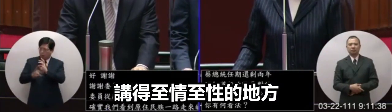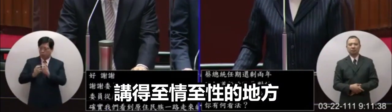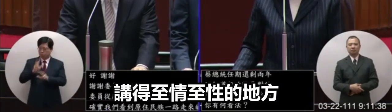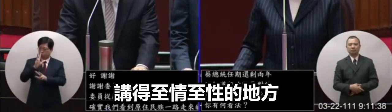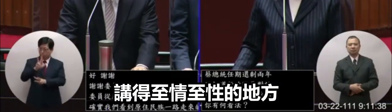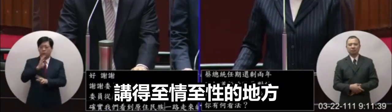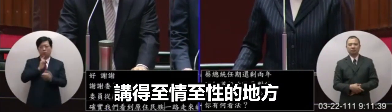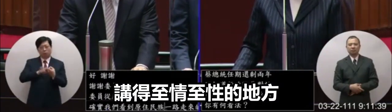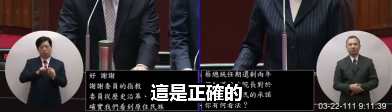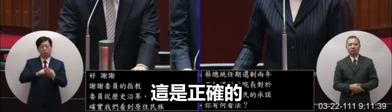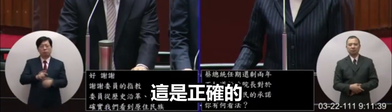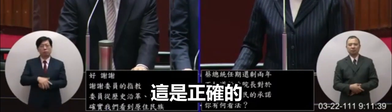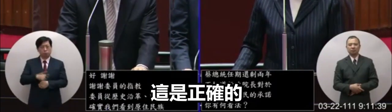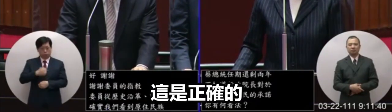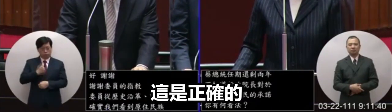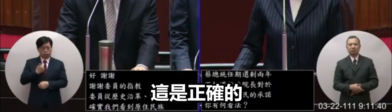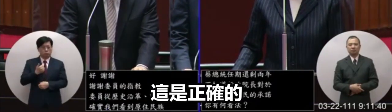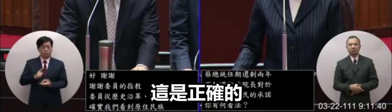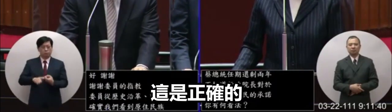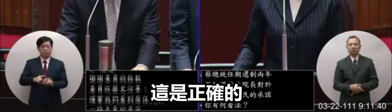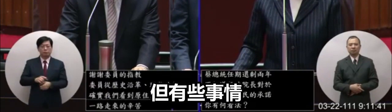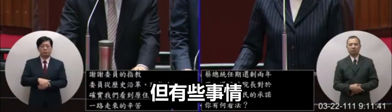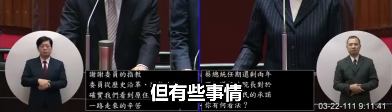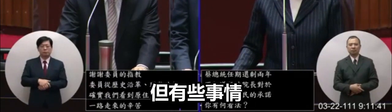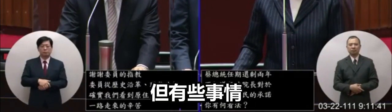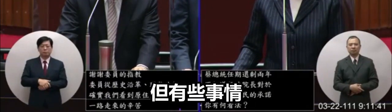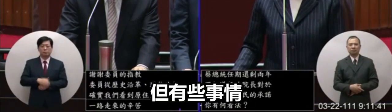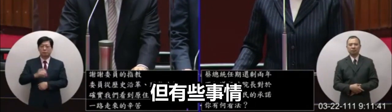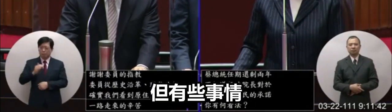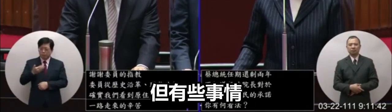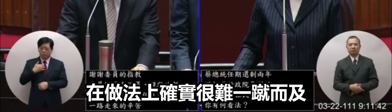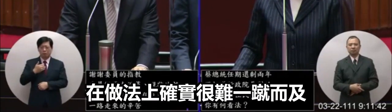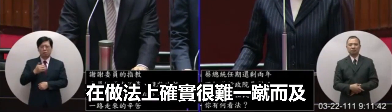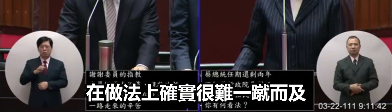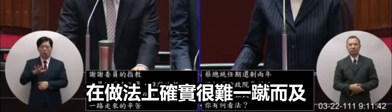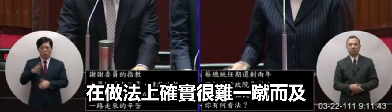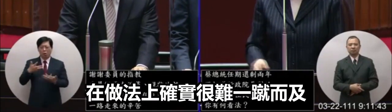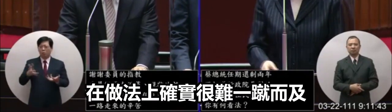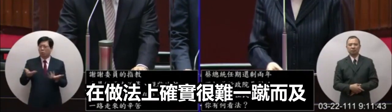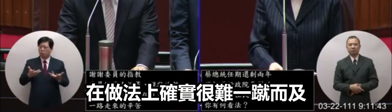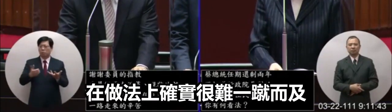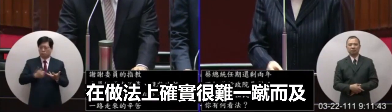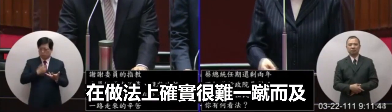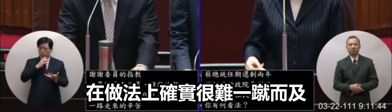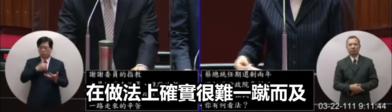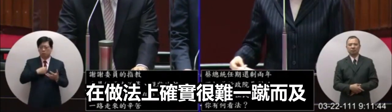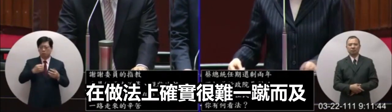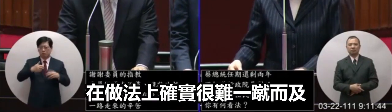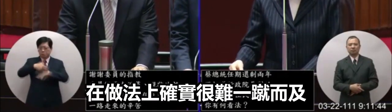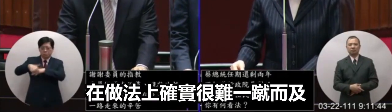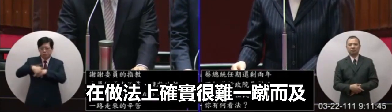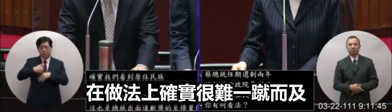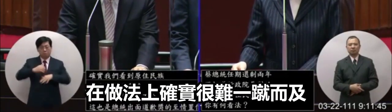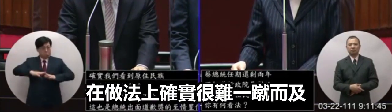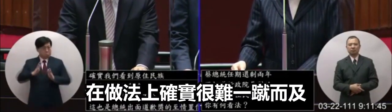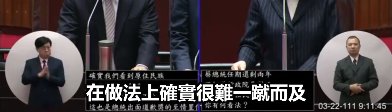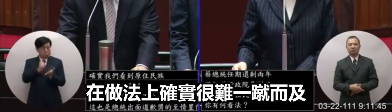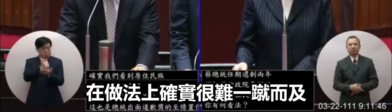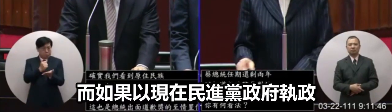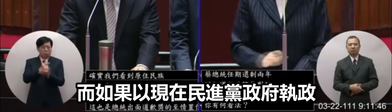自信的地方，这是正确的。但有些事情在做法上确实很难一蹴